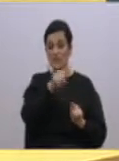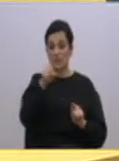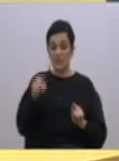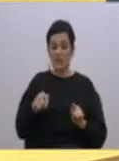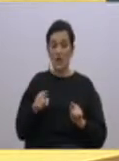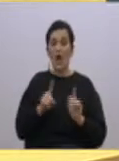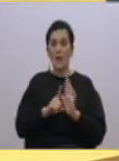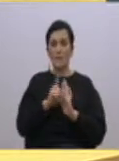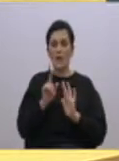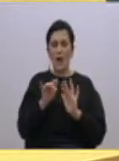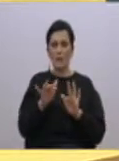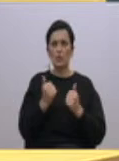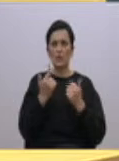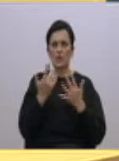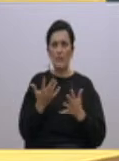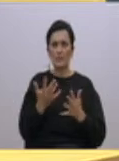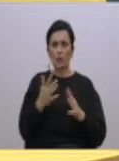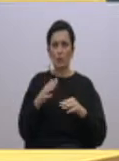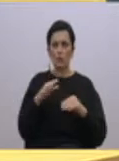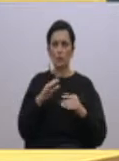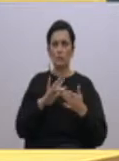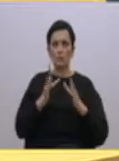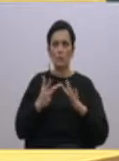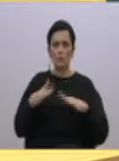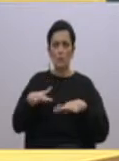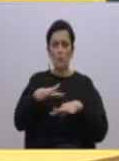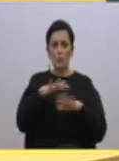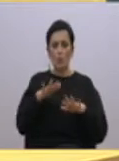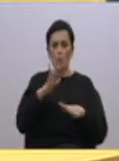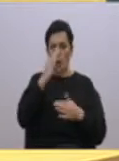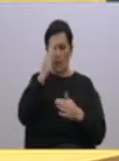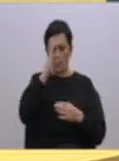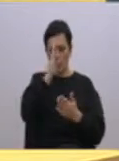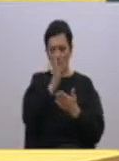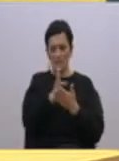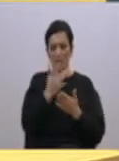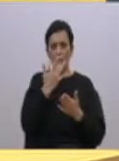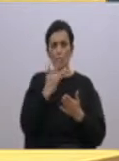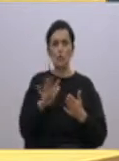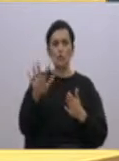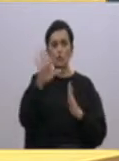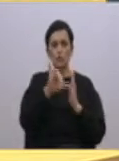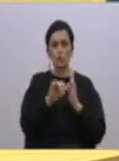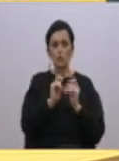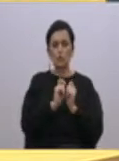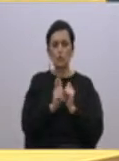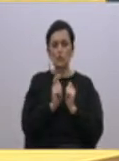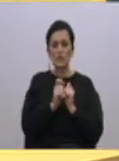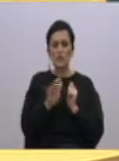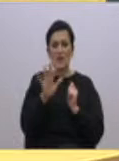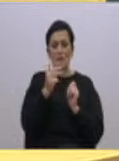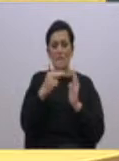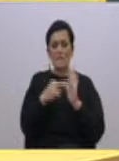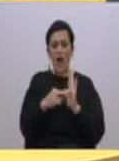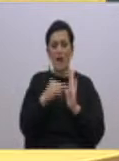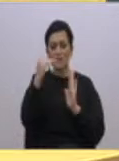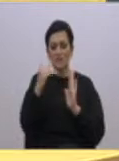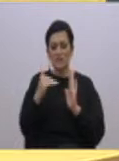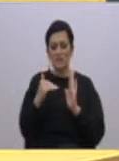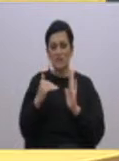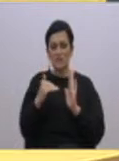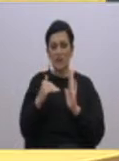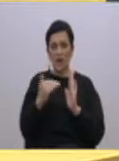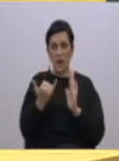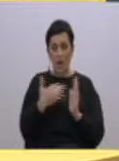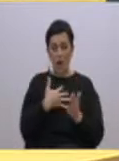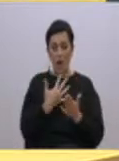ავამოქმედეთ ასევე რამდენიმე ინტერაქტიული პორტალი, კერძოდ პირდაპირი უცხო ინვესტიციების პორტალი, ფასთა ინდექსაციის პორტალი. აქტიურ